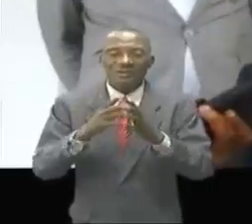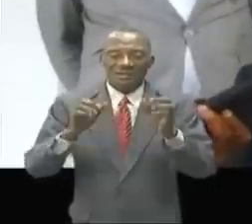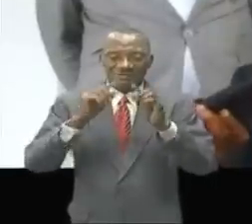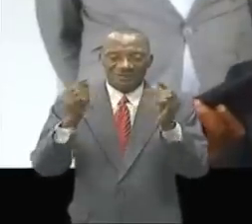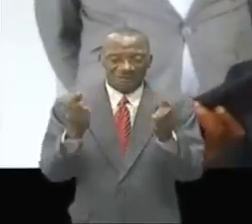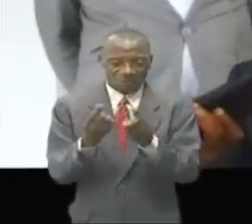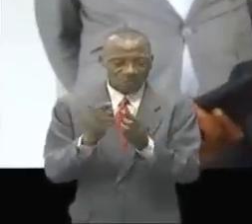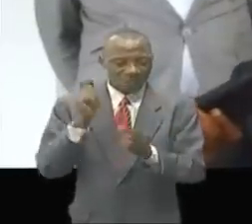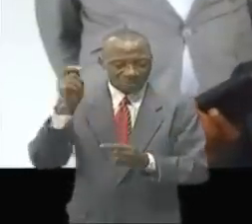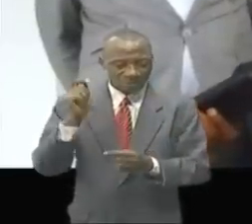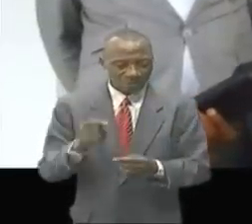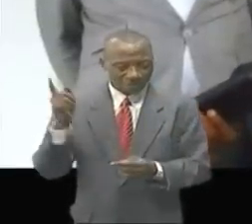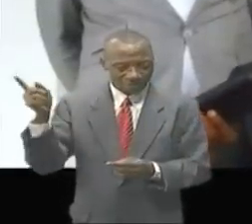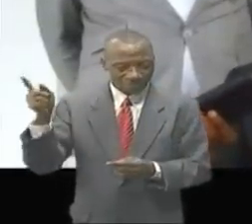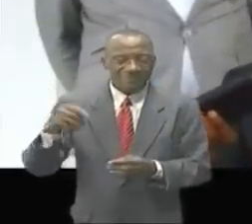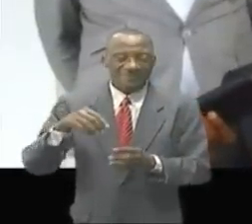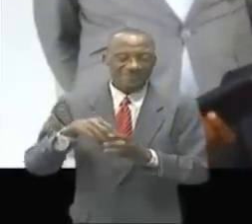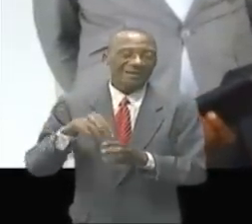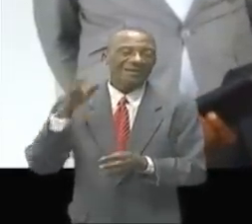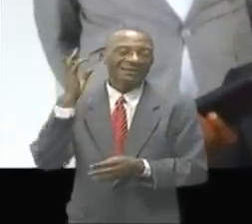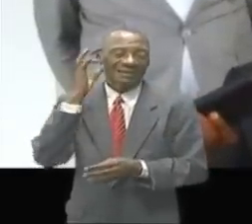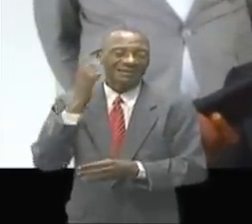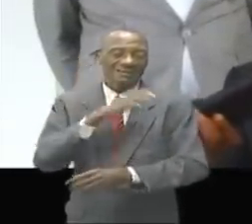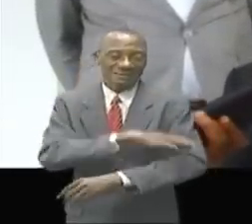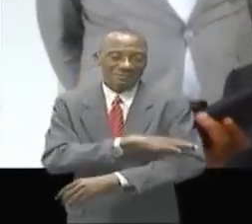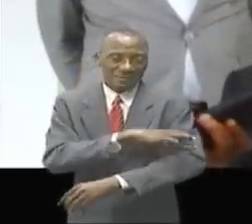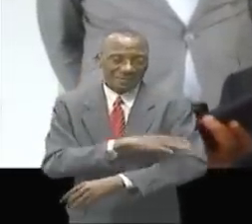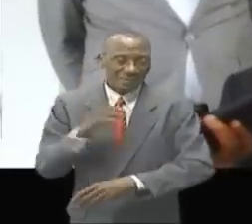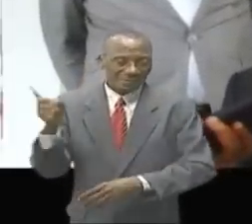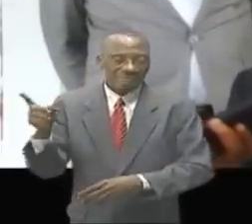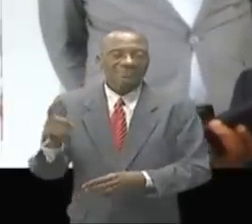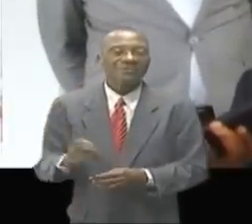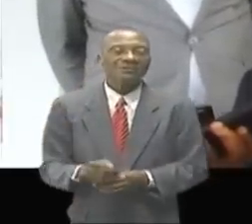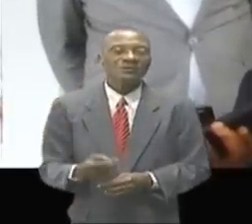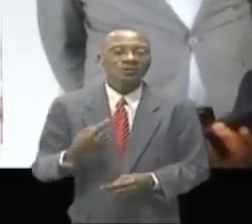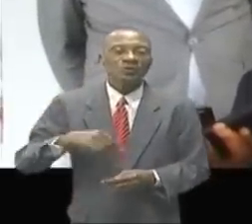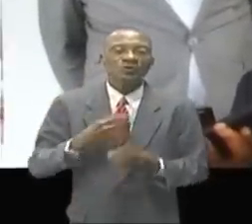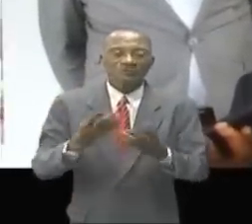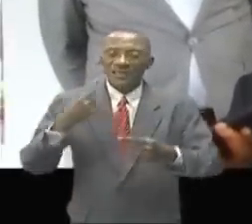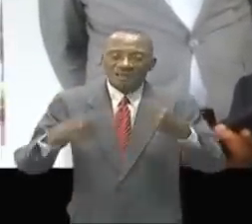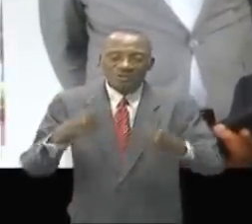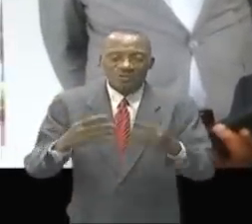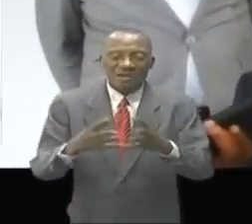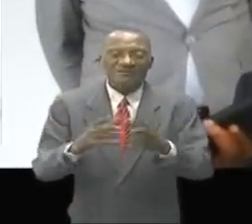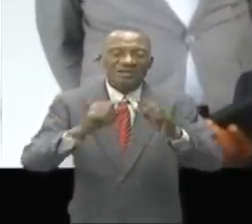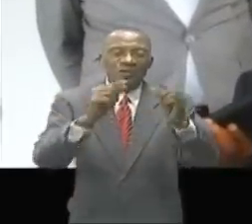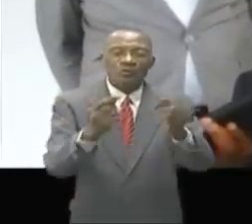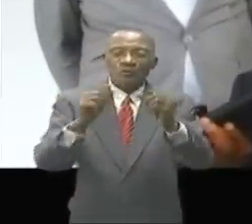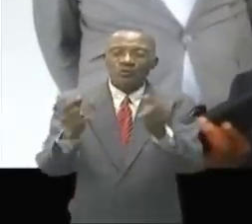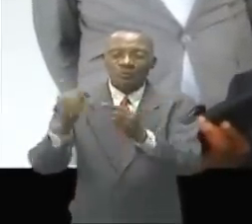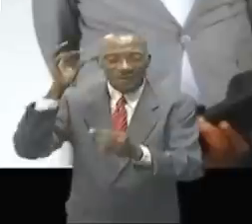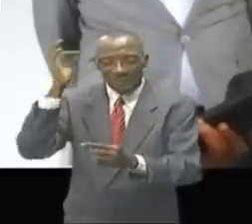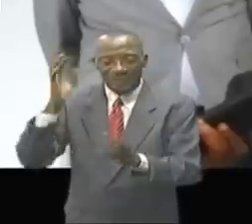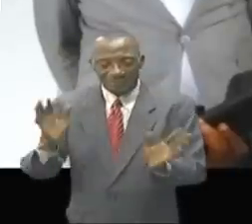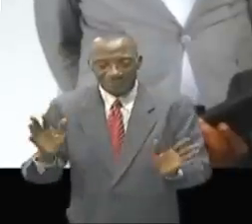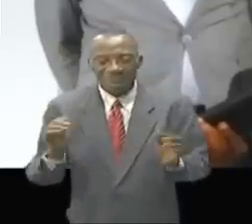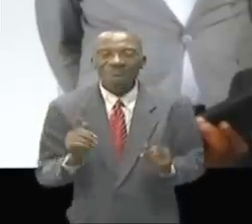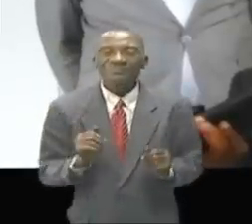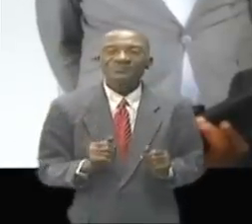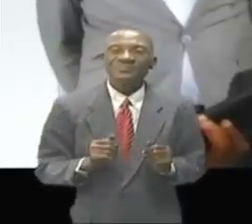cadre de Nairobi, parce que nous avons placé un cadre pour discuter avec tous les groupes armés, et nous considérons donc